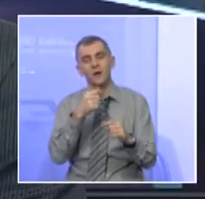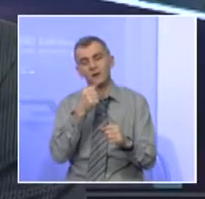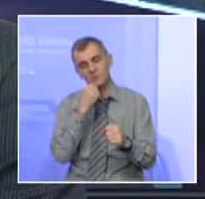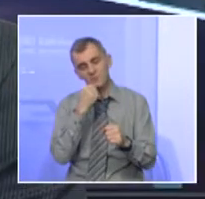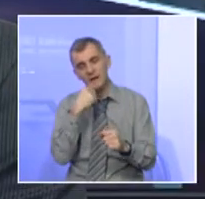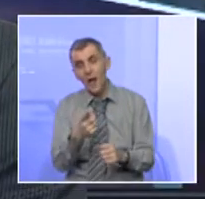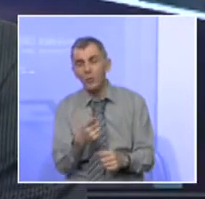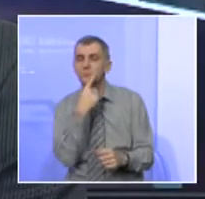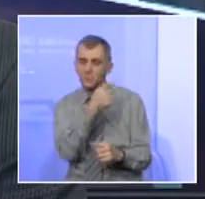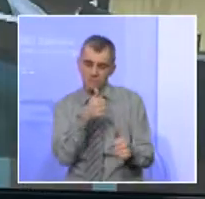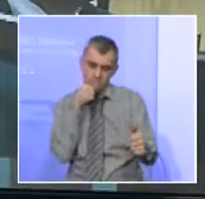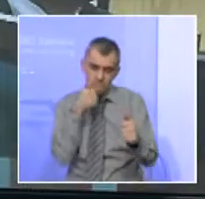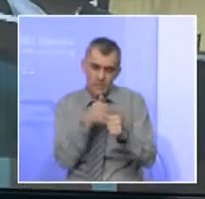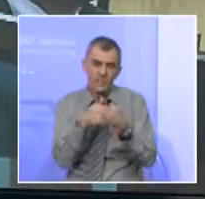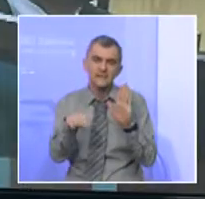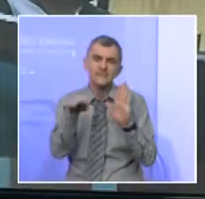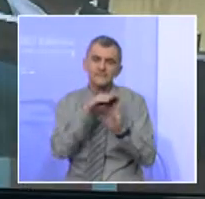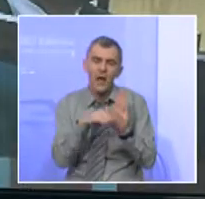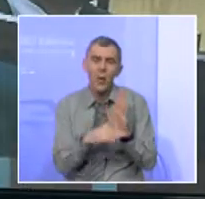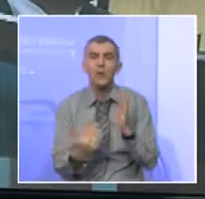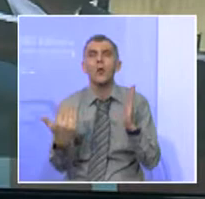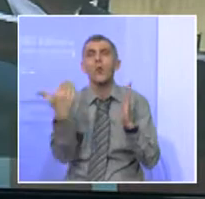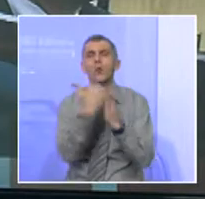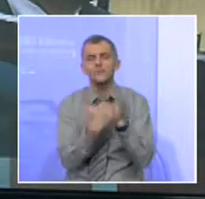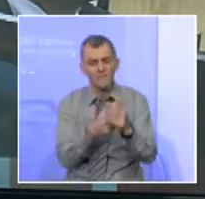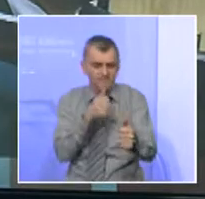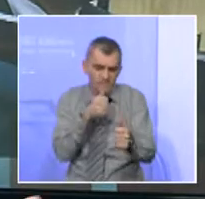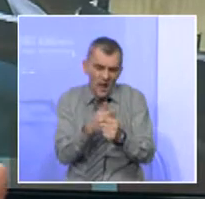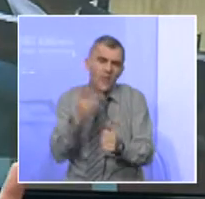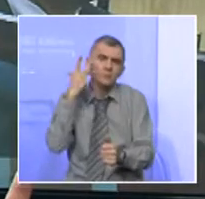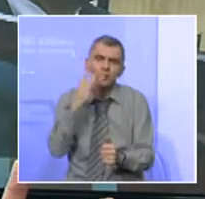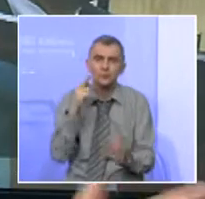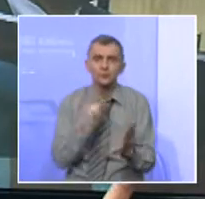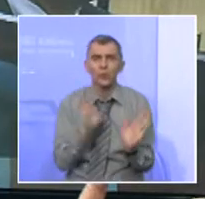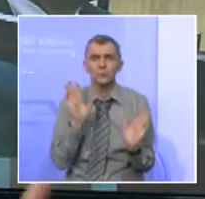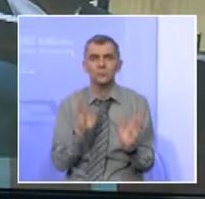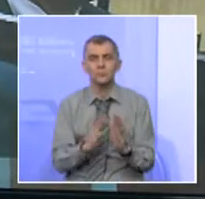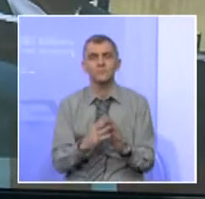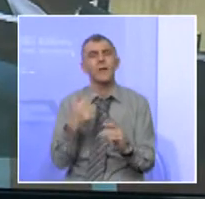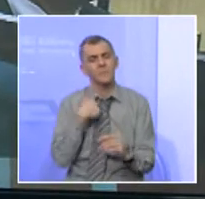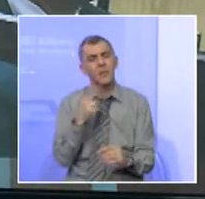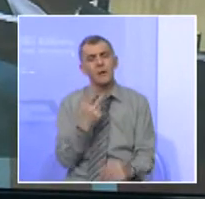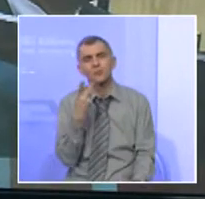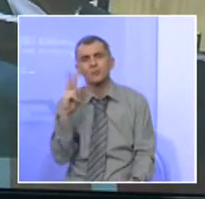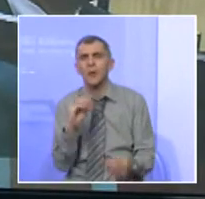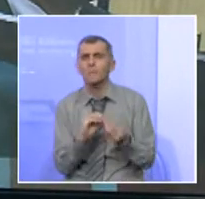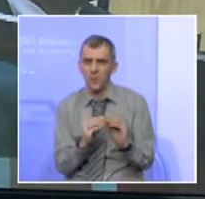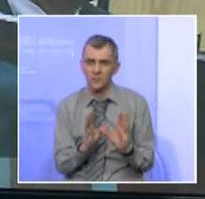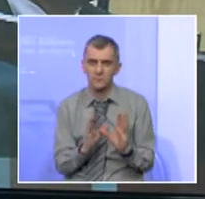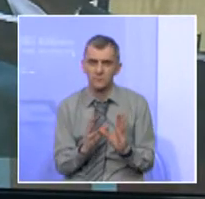sa zakonom i ustavom, držeći se slova zakona i slova ustava. Mi imamo jedan drugi problem, a to je